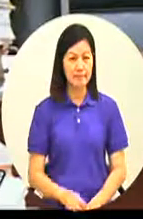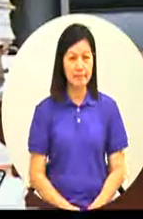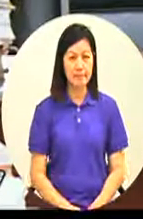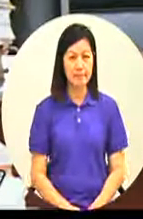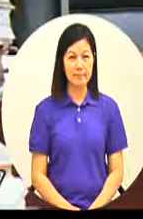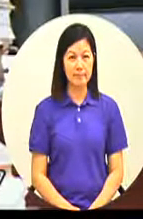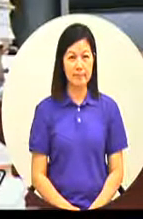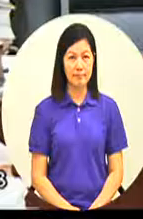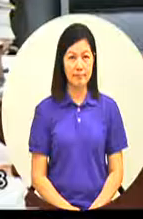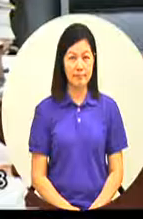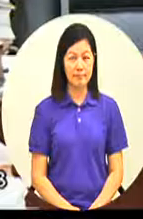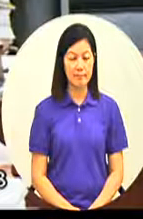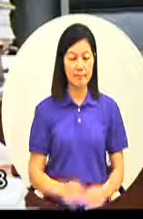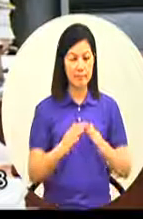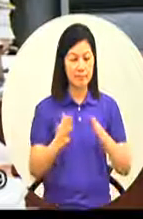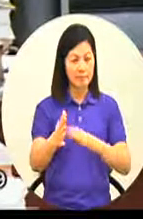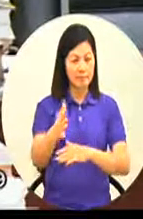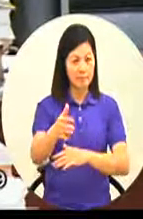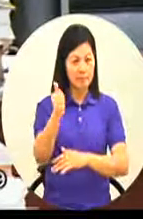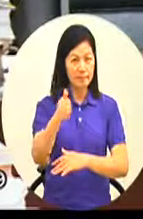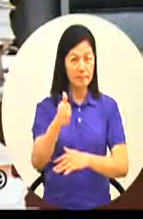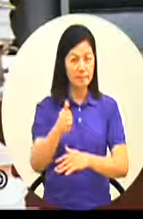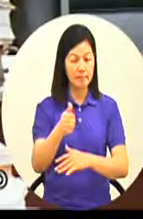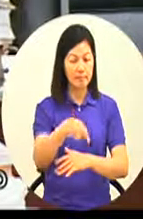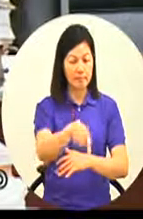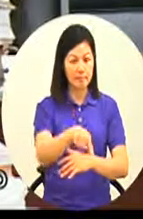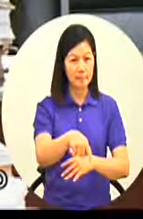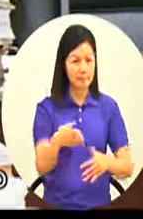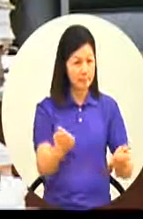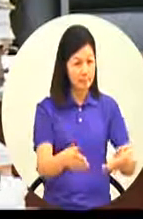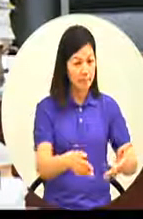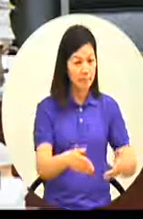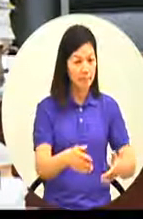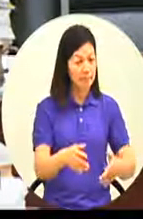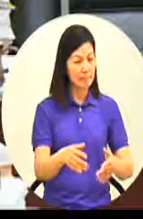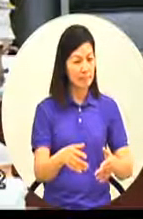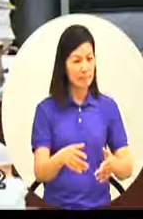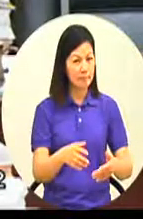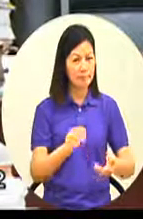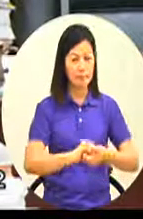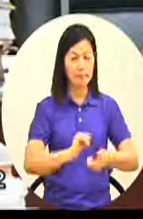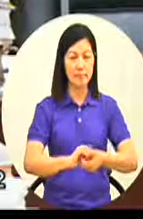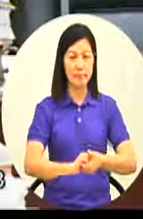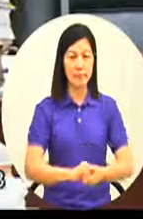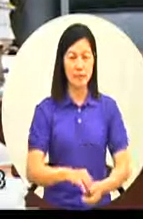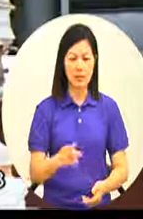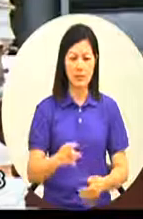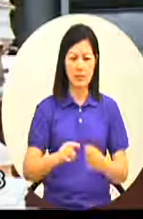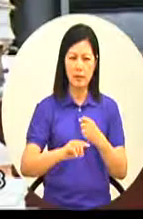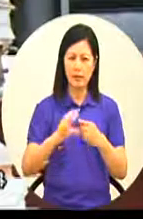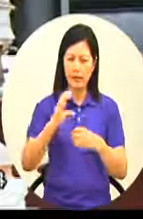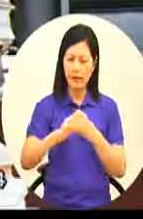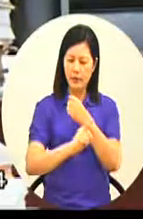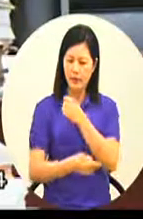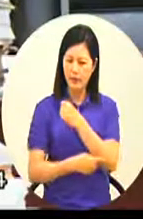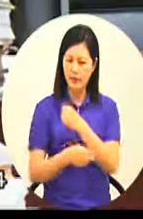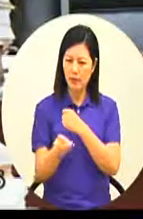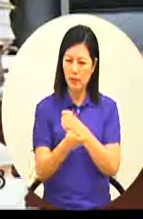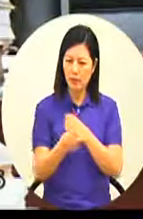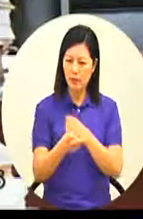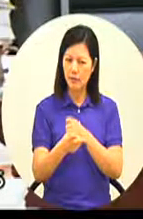我不认为市长一定要盖呢，或者说有什么方法是可以有两全其美的，他都接受啊。